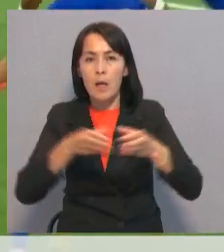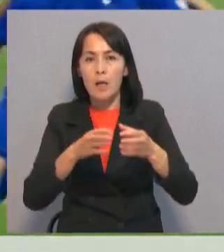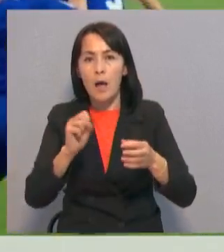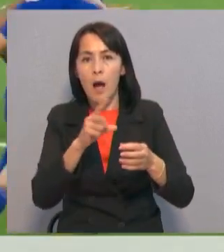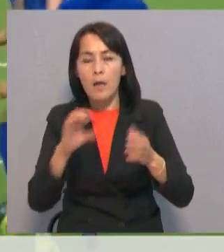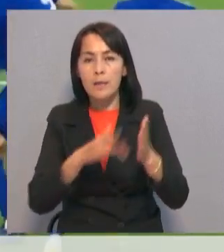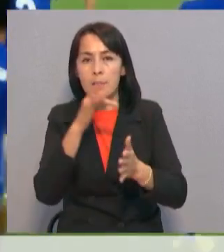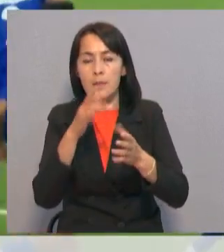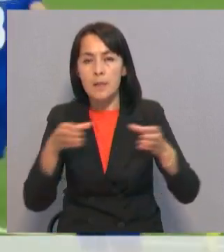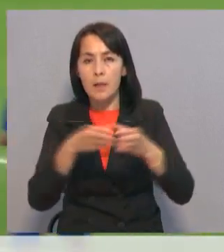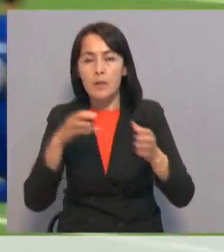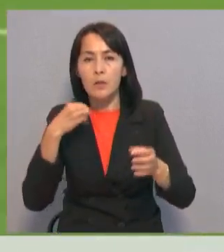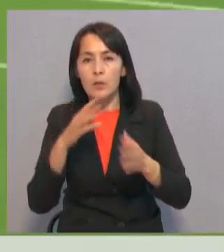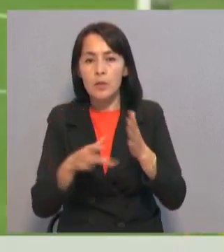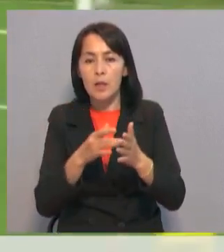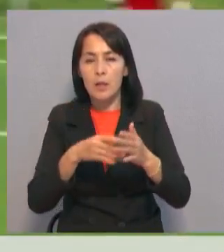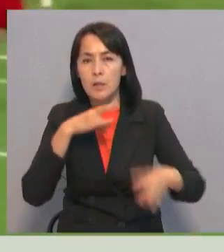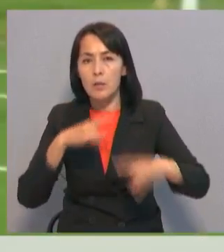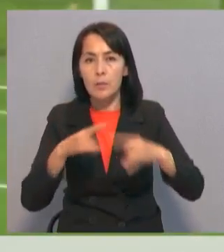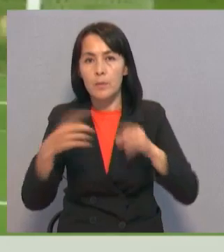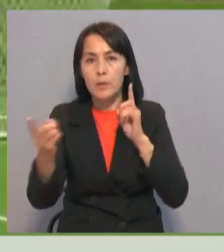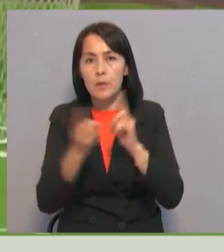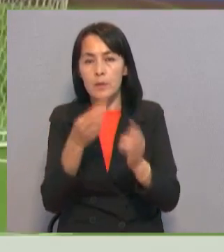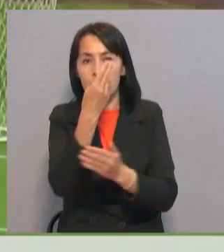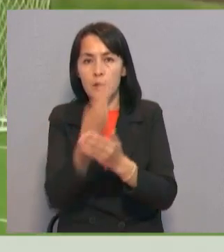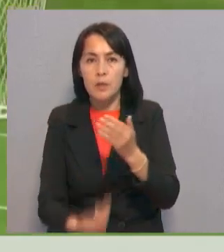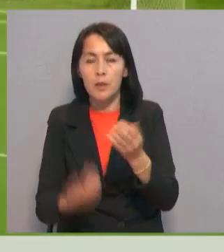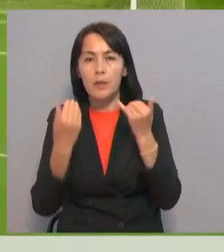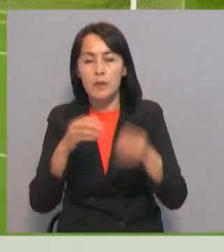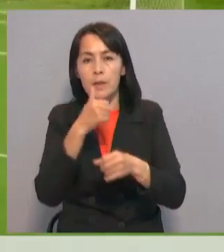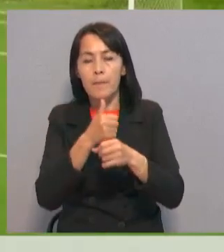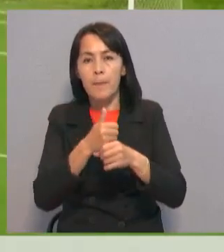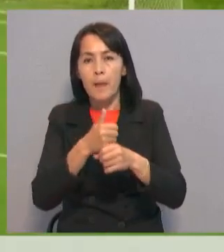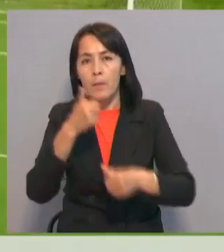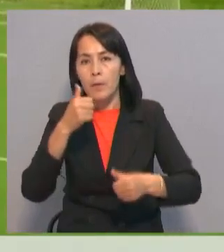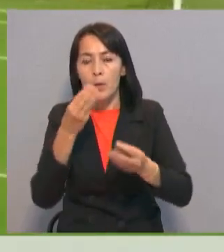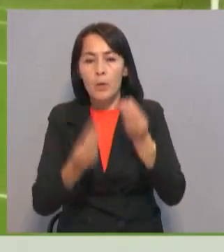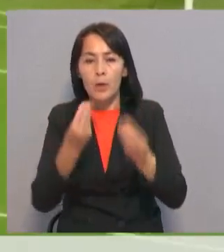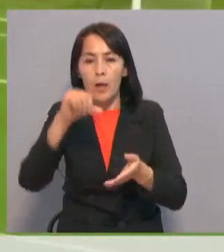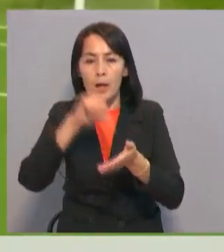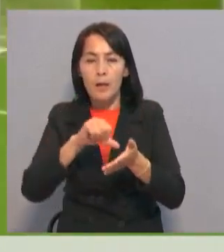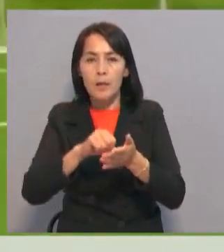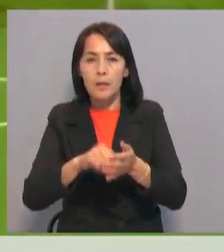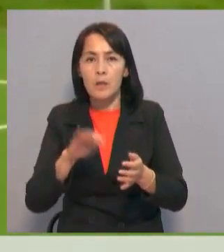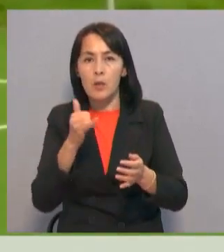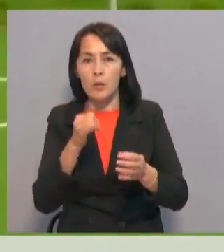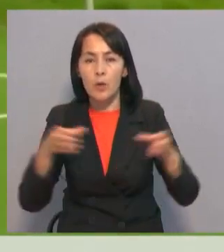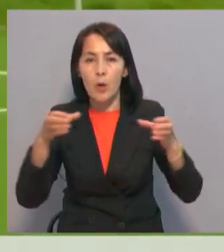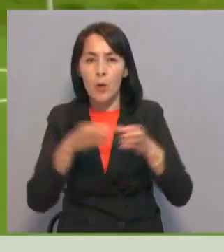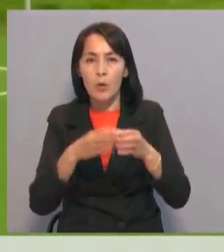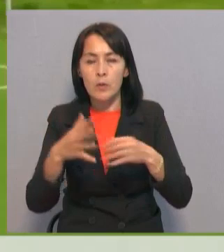Арыс командасы Түркістан қаласының футболшыларымен күш сынасып жеңіліс тапты. Премьер-лигаға шығуға үмітті командалар қатарында Ұлытау